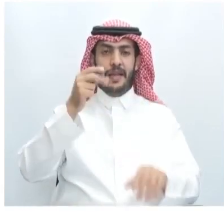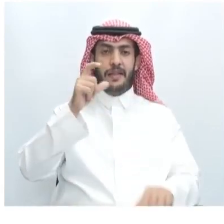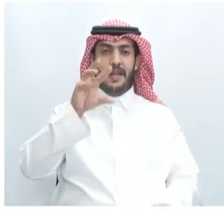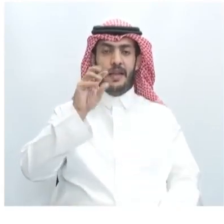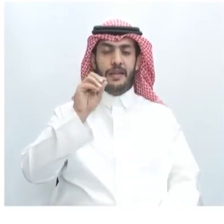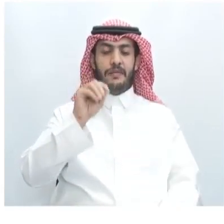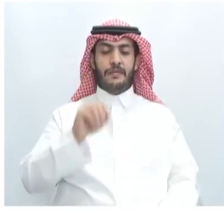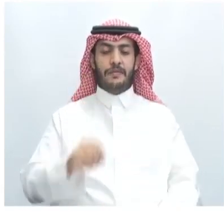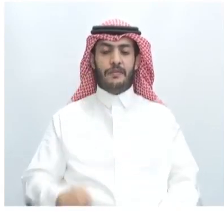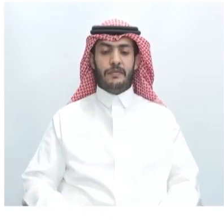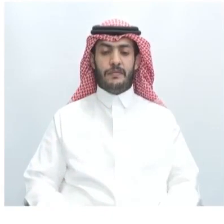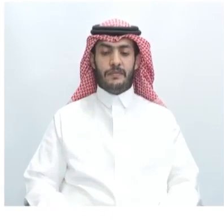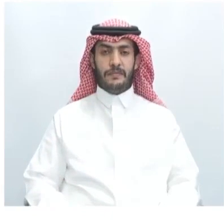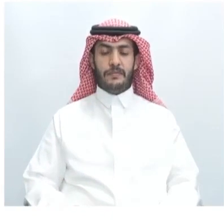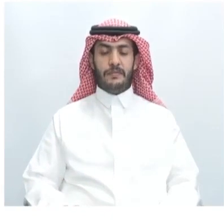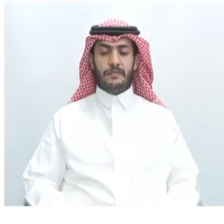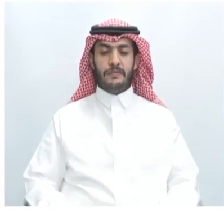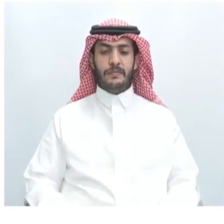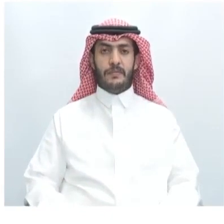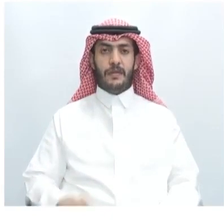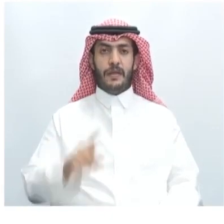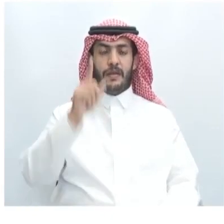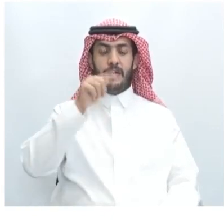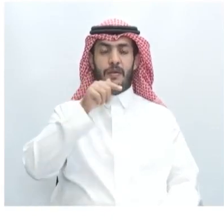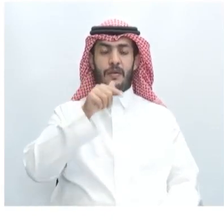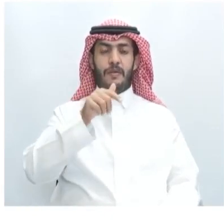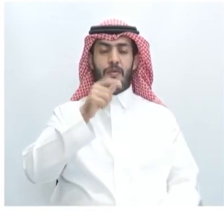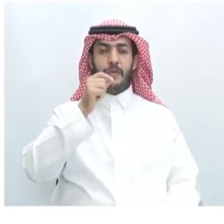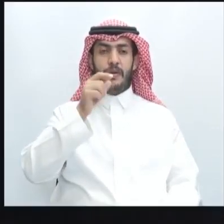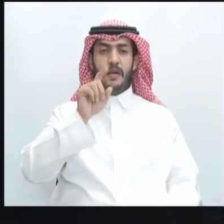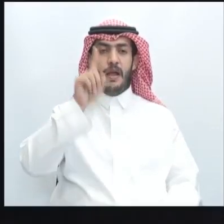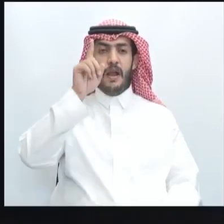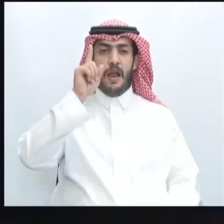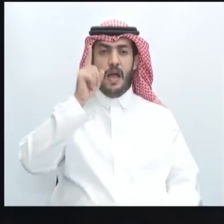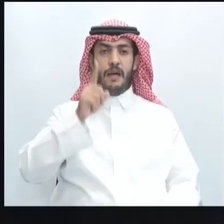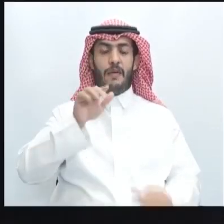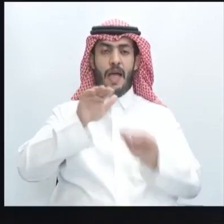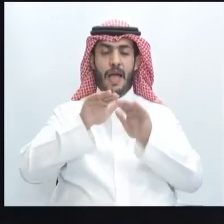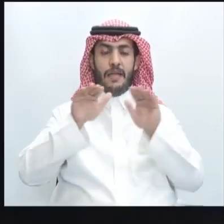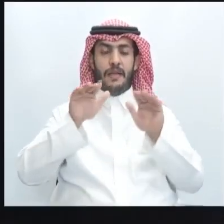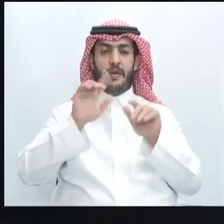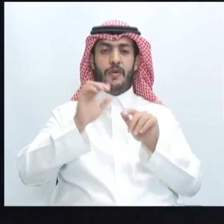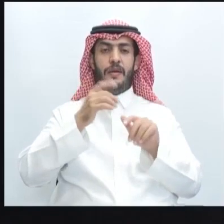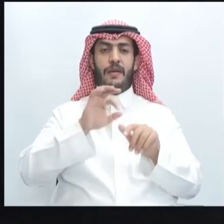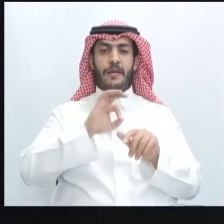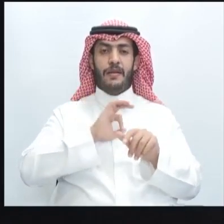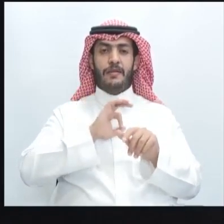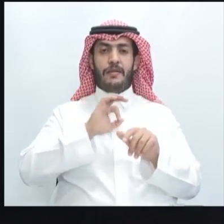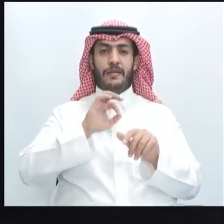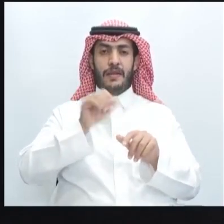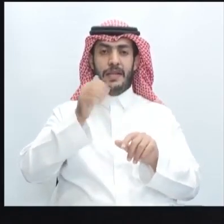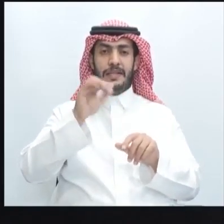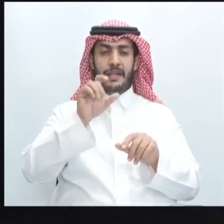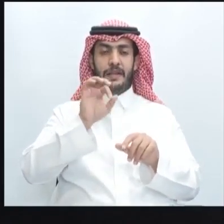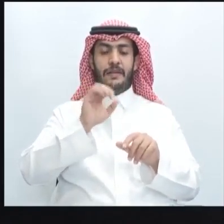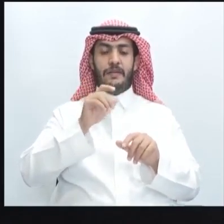العداله والله عز وجل قال في محكم التنزيل ان الله يامر بالعدل والاحسان وايتاء ذي القربى